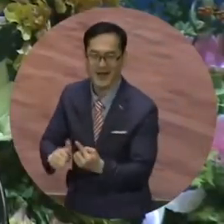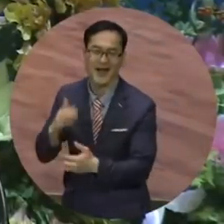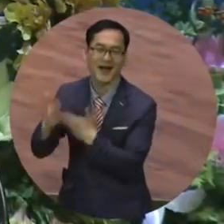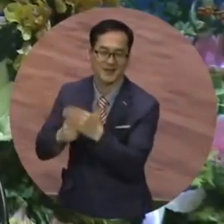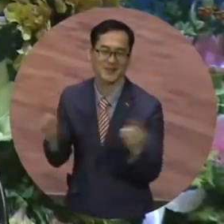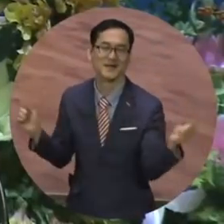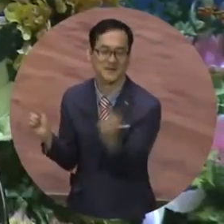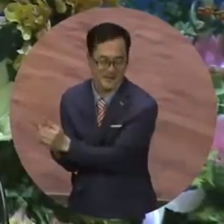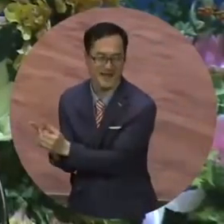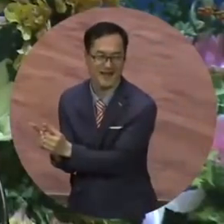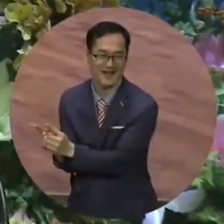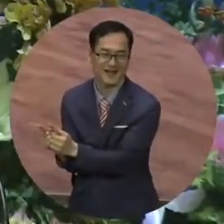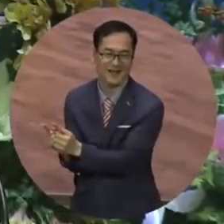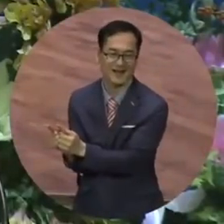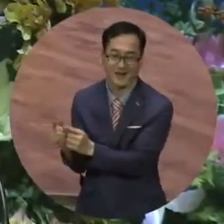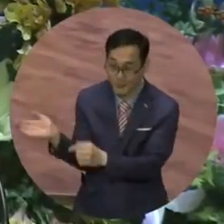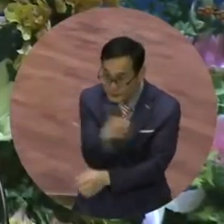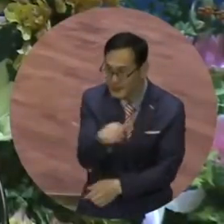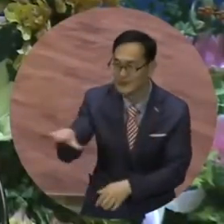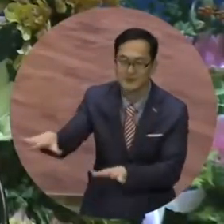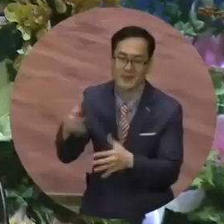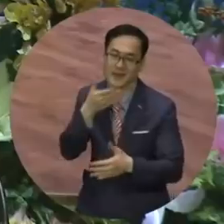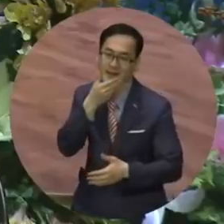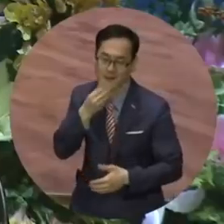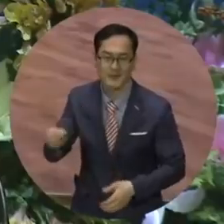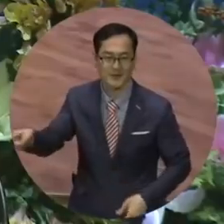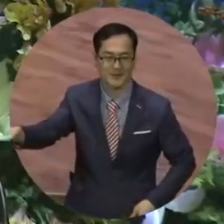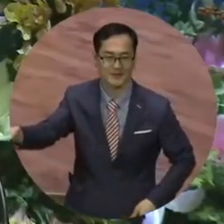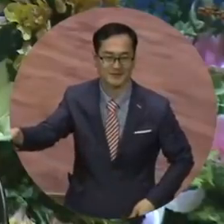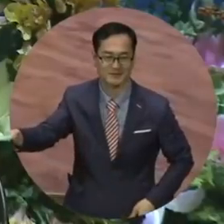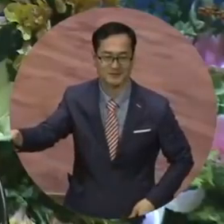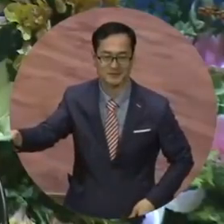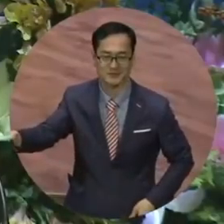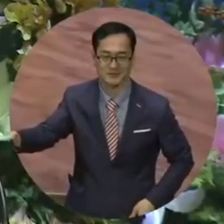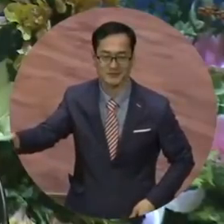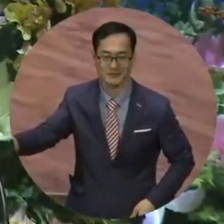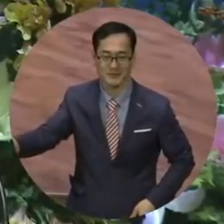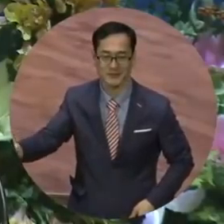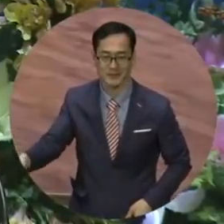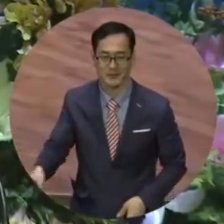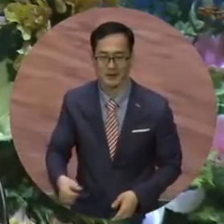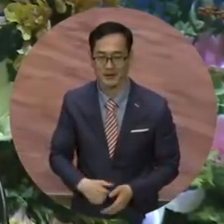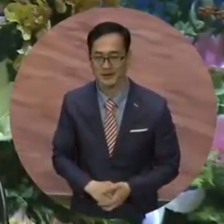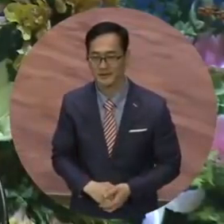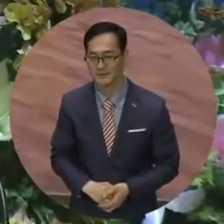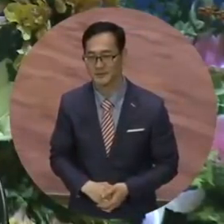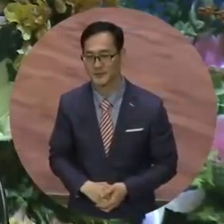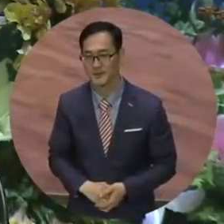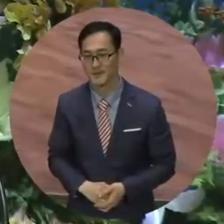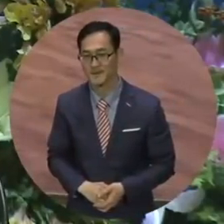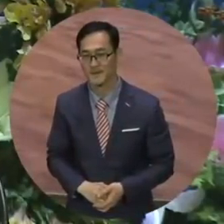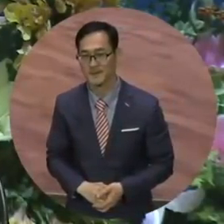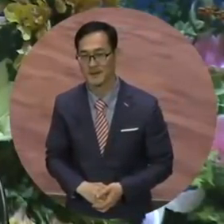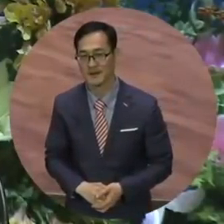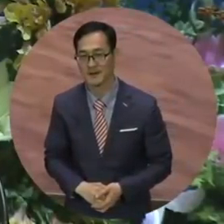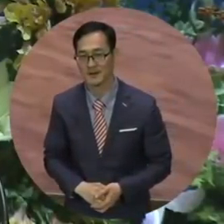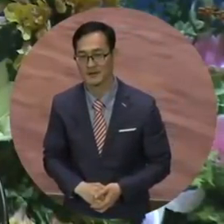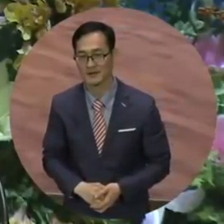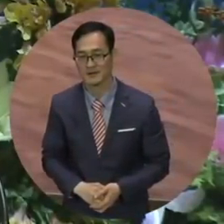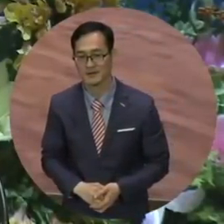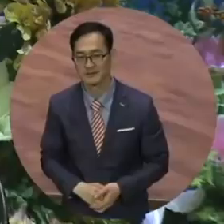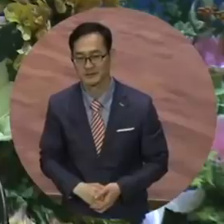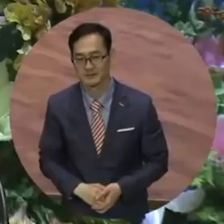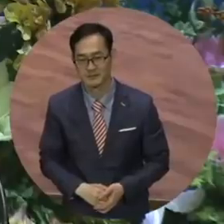하나님 그런 사람을 쓰세요. 원래 태어날 때부터 세상 모르고 작은 사람, 그 사람들 반은 방, 별로 그렇게 변화가 없기